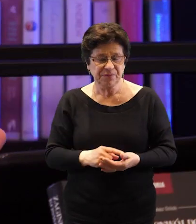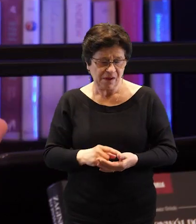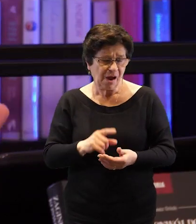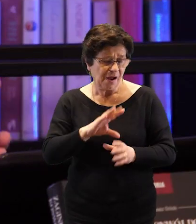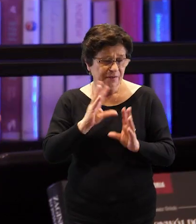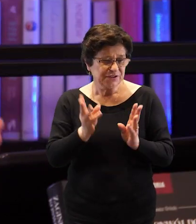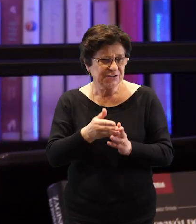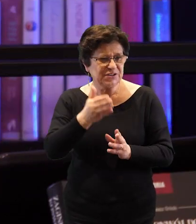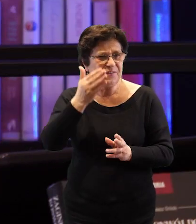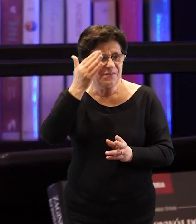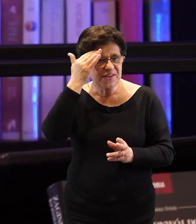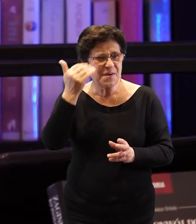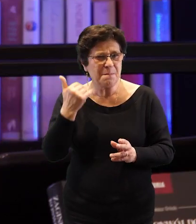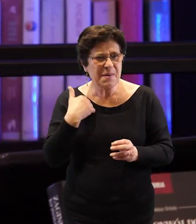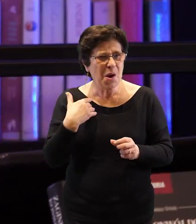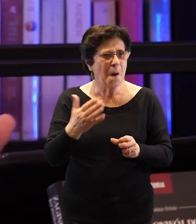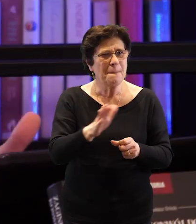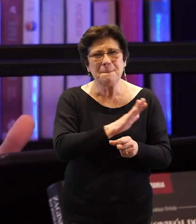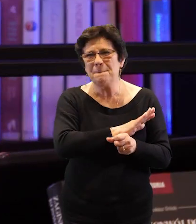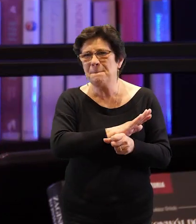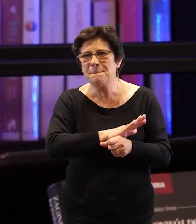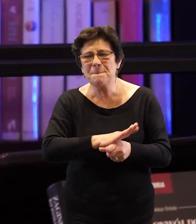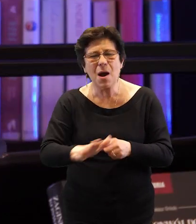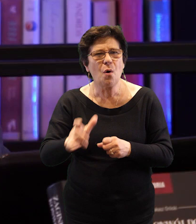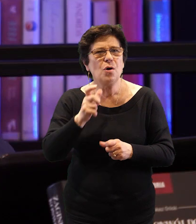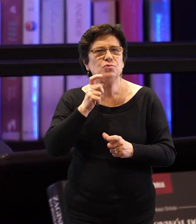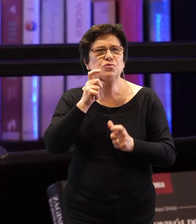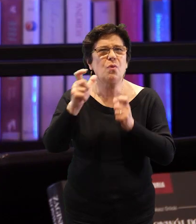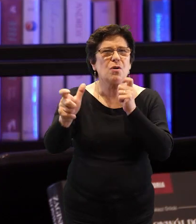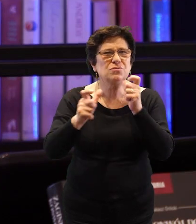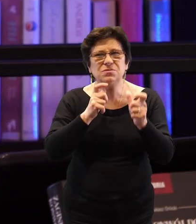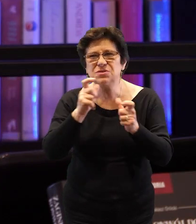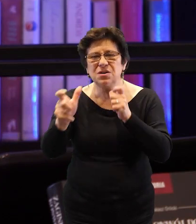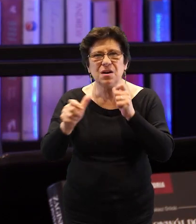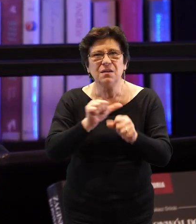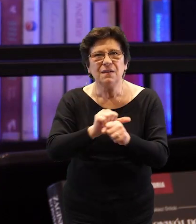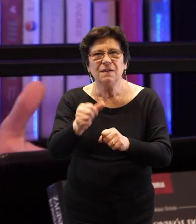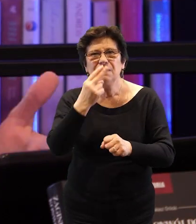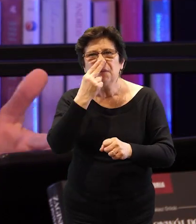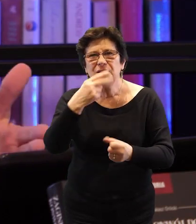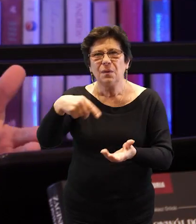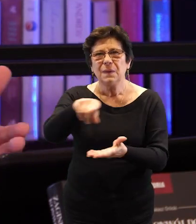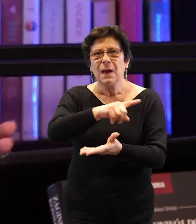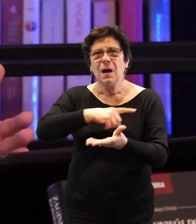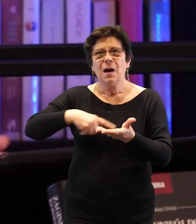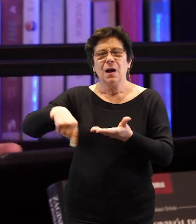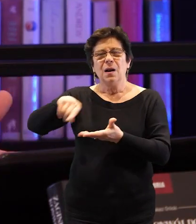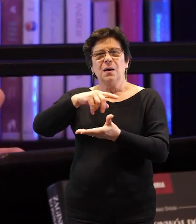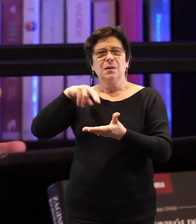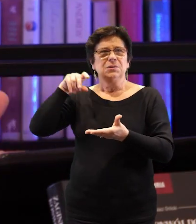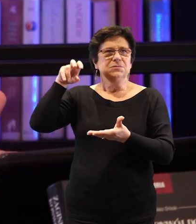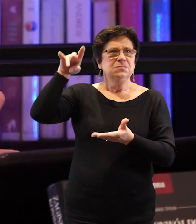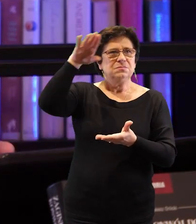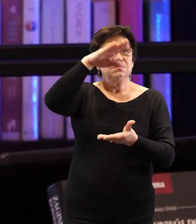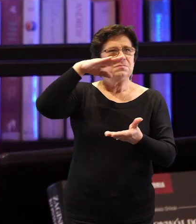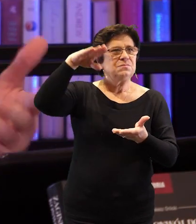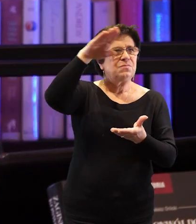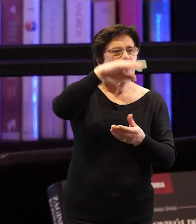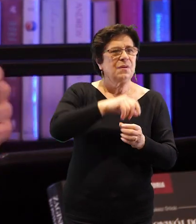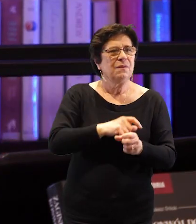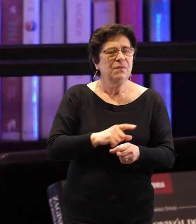na ten temat, wiedzą, że było pełno takich doniesień, bardzo dużo w prasie. Więc czy nie mogły być one